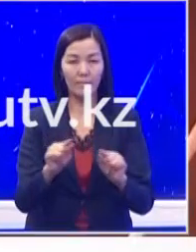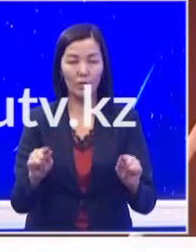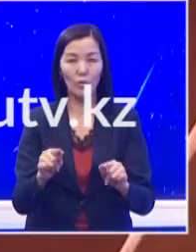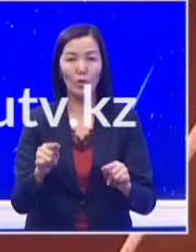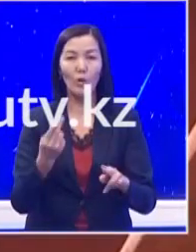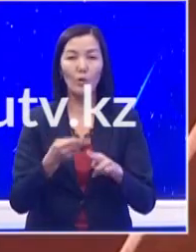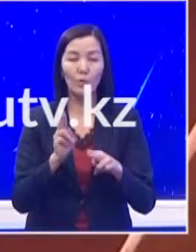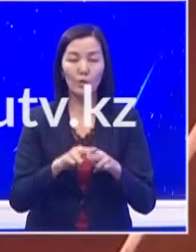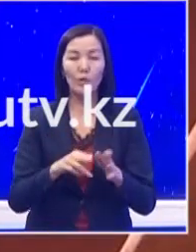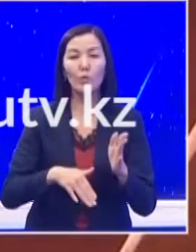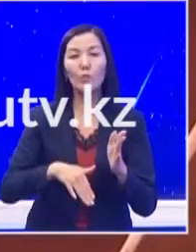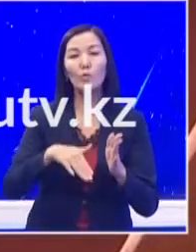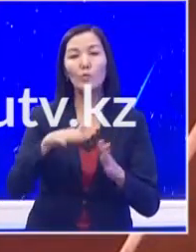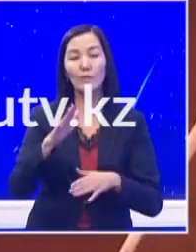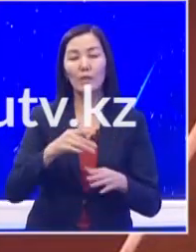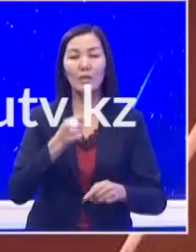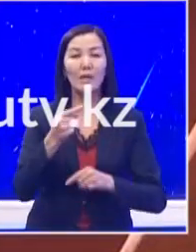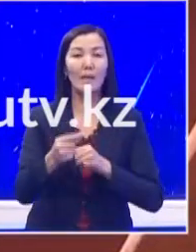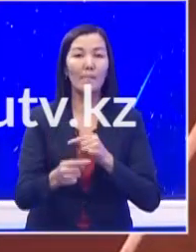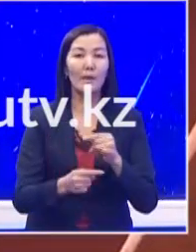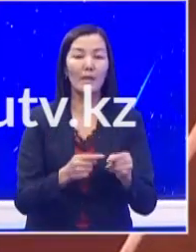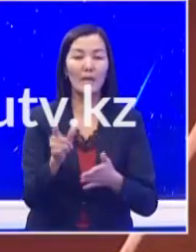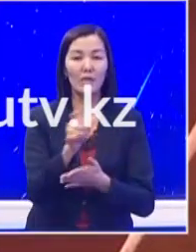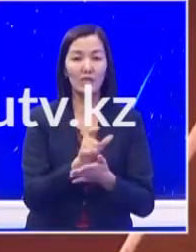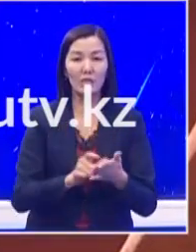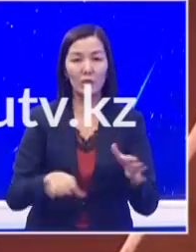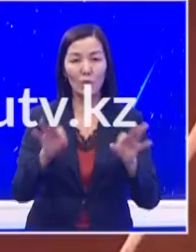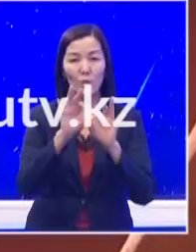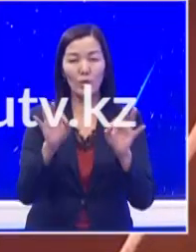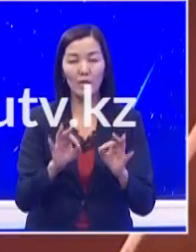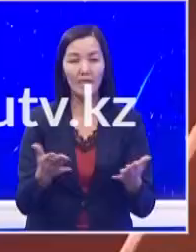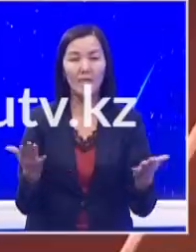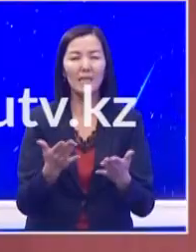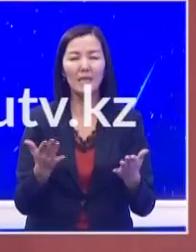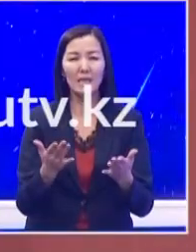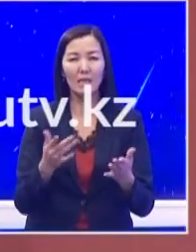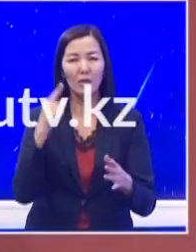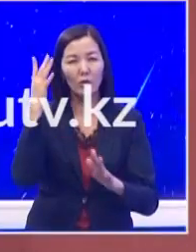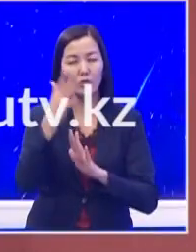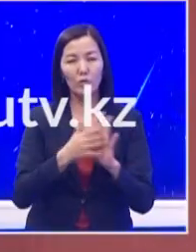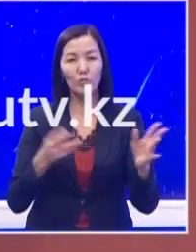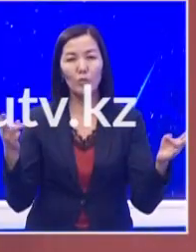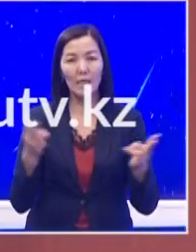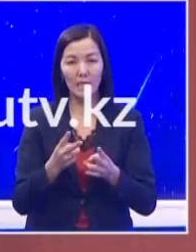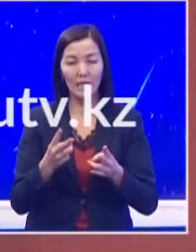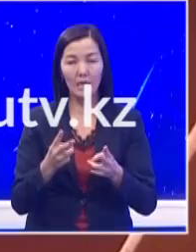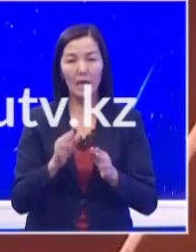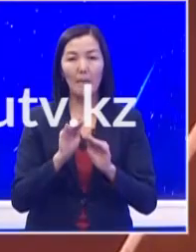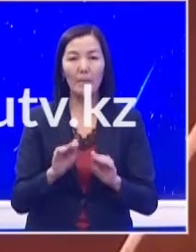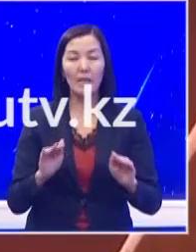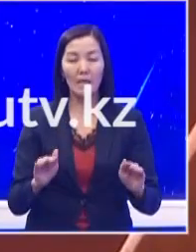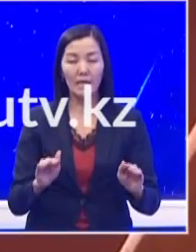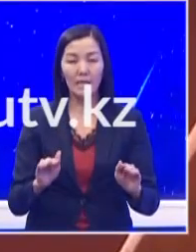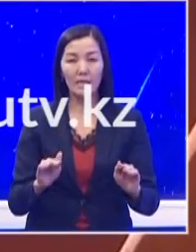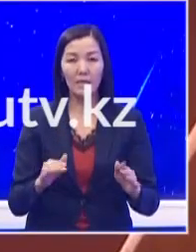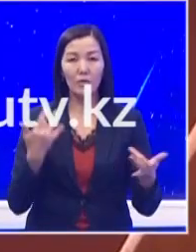біздің осы өспелеткен ұрпақтарымыздың өзі жыршылық өнердің не екенін түбегейлі түсіне білу керек. Бұнда жаңа кішкентай